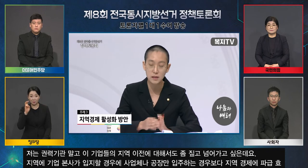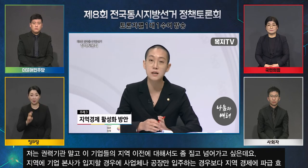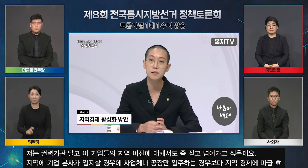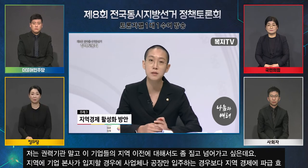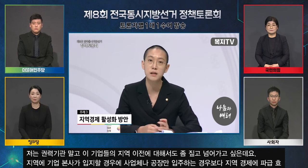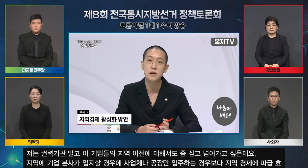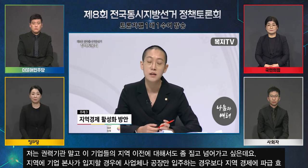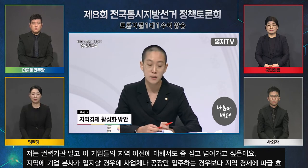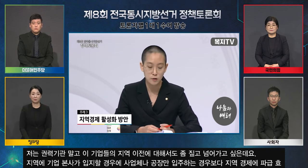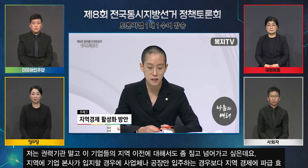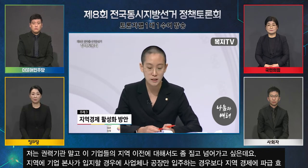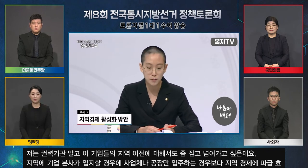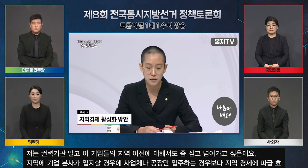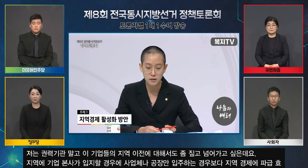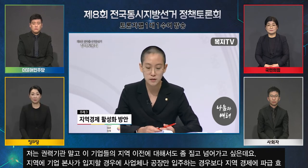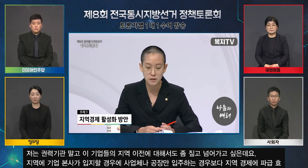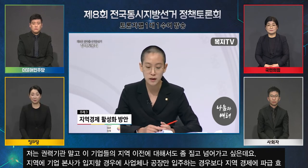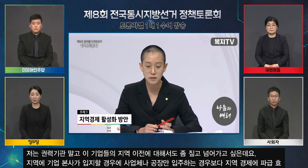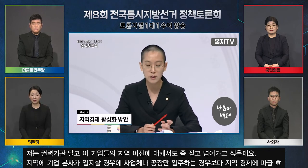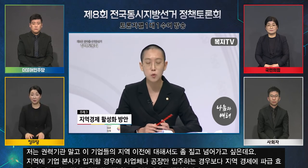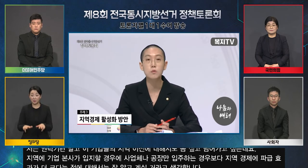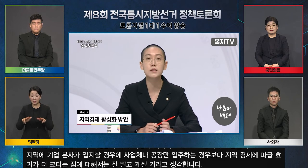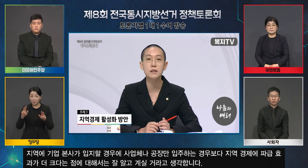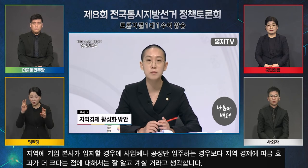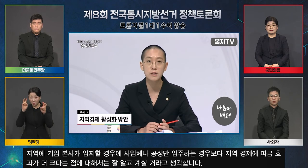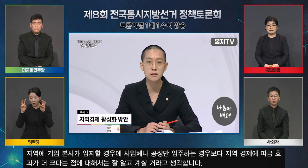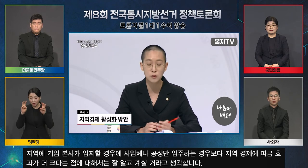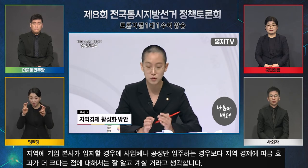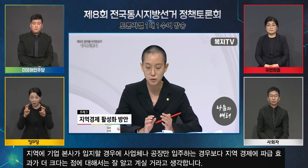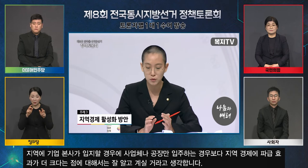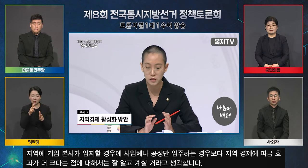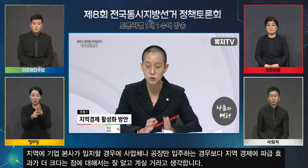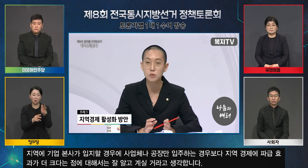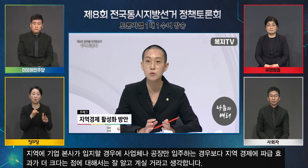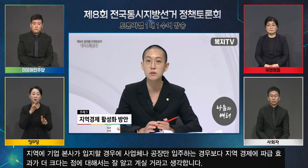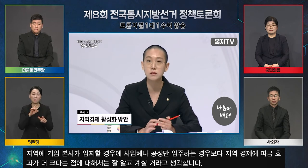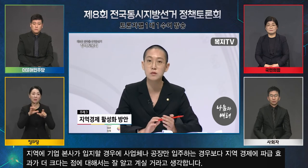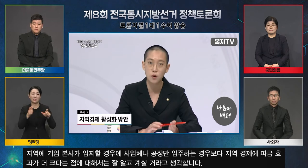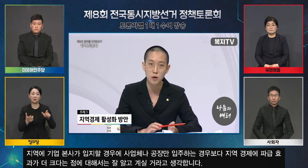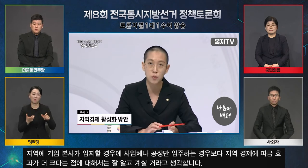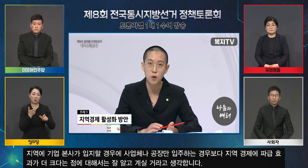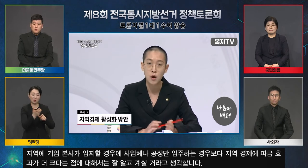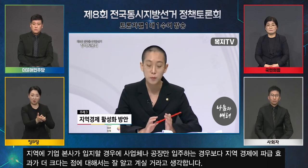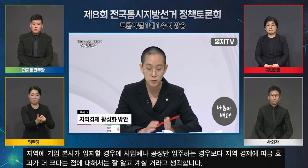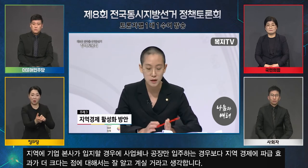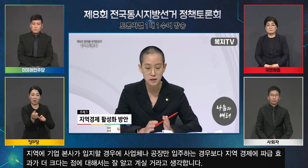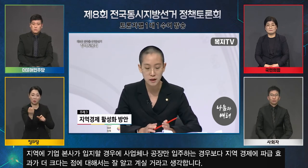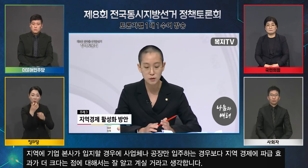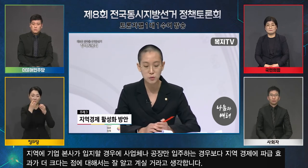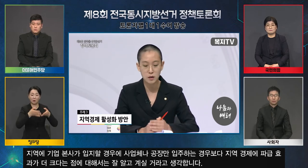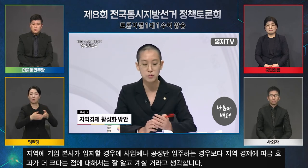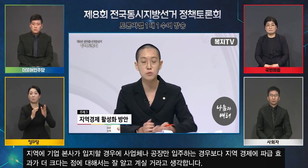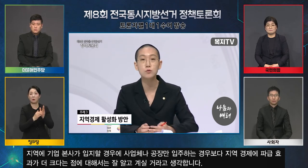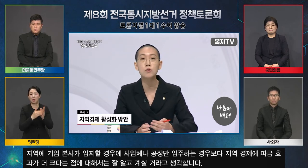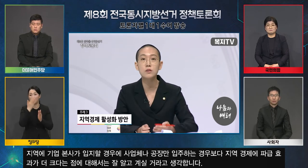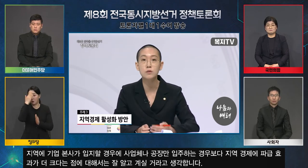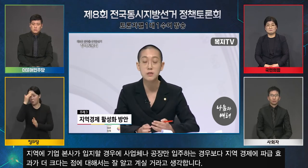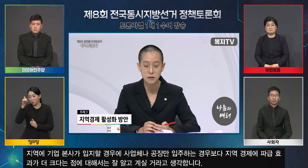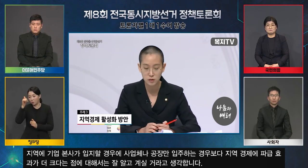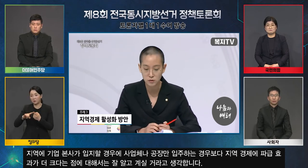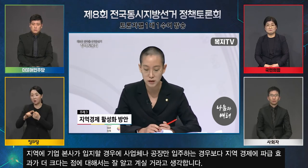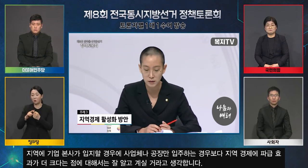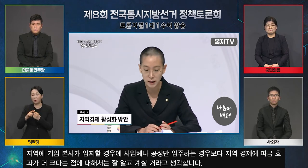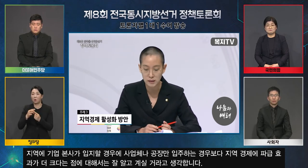생각합니다. 현재 기업들은 생산 공장만 지역으로 이전 또는 증설하고 본사는 계속 대부분